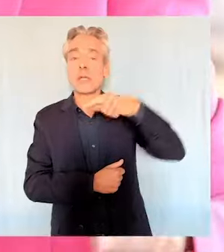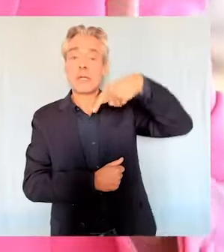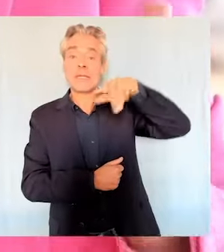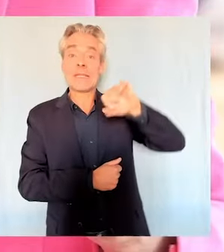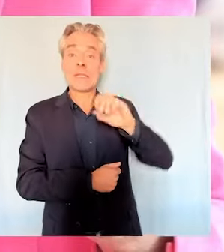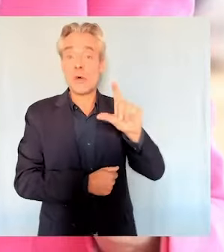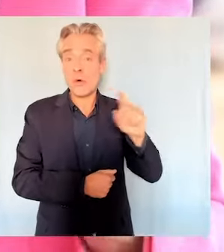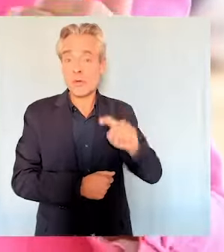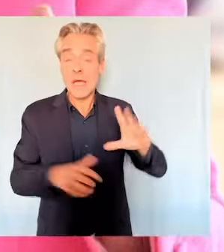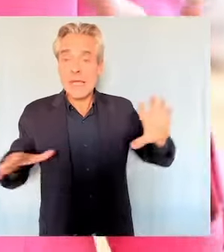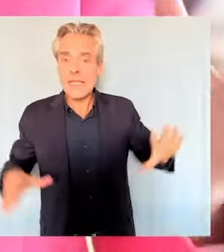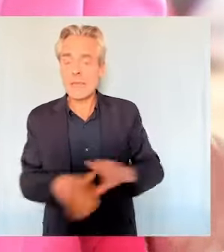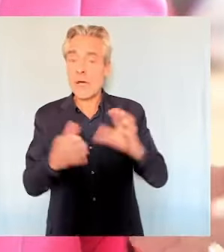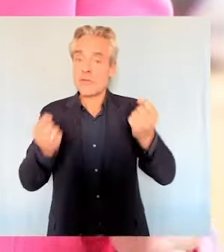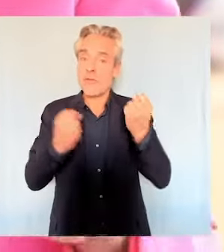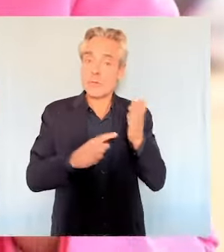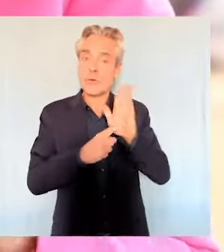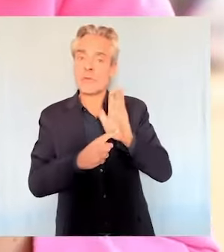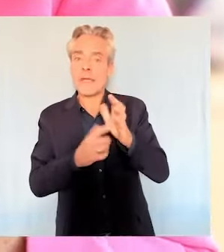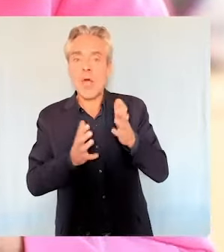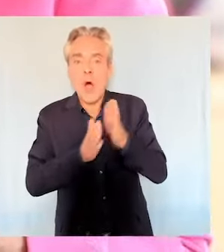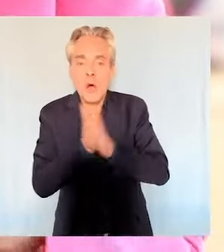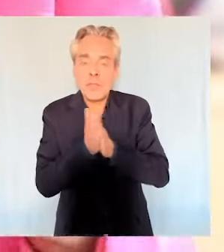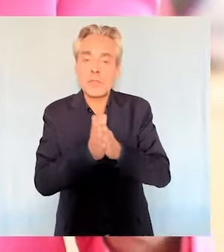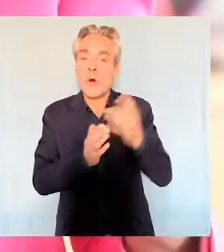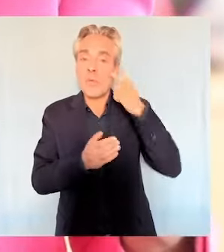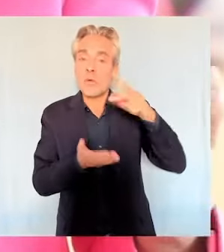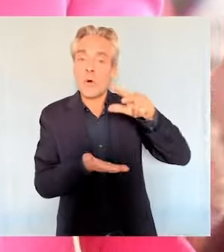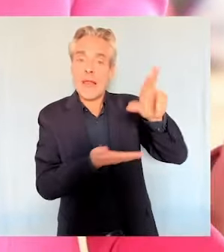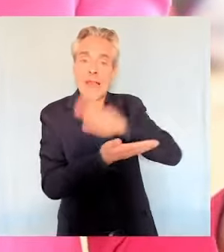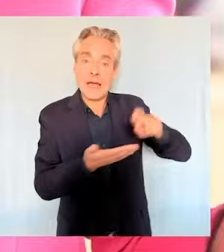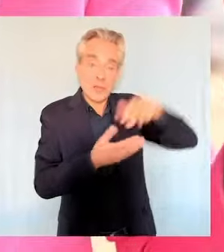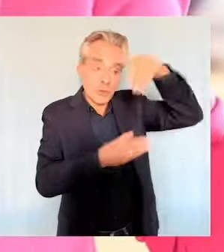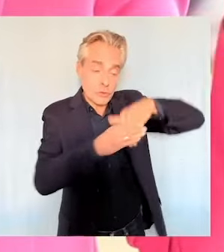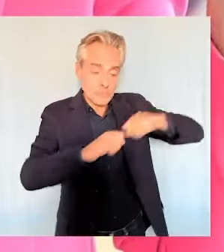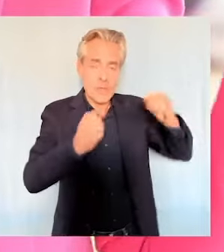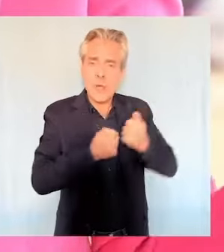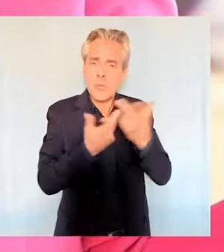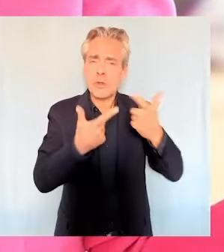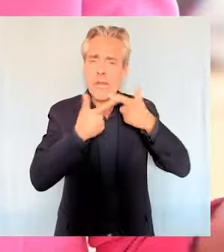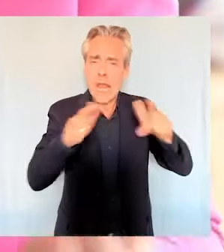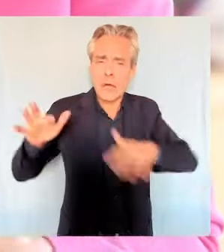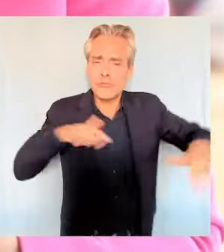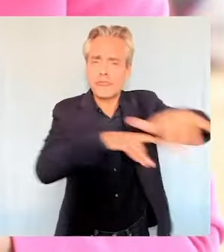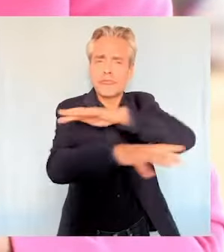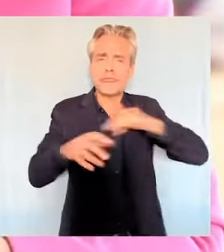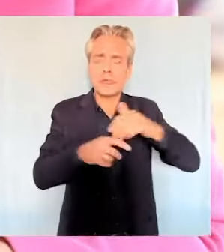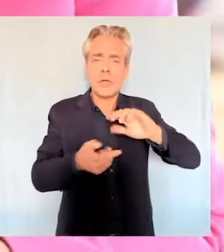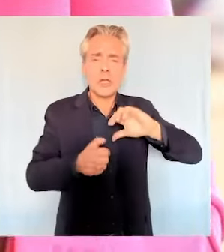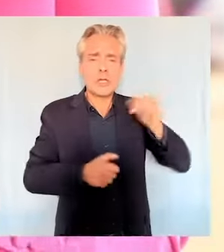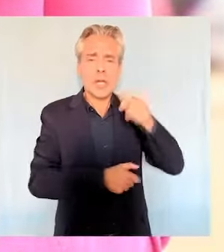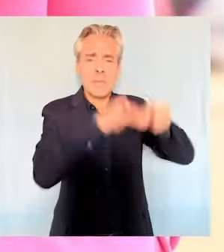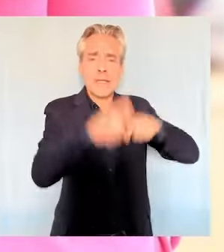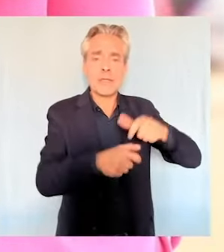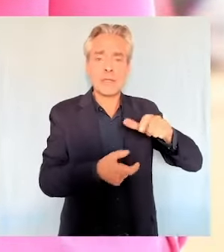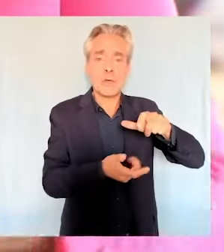Kioz illustre à la fois ma volonté et mon ambition de faire de la région une région vraiment multilingue. Une région dans laquelle